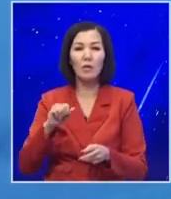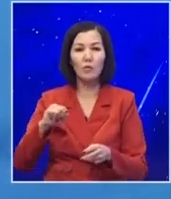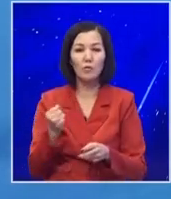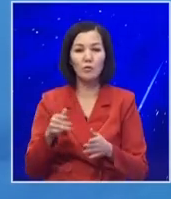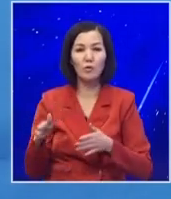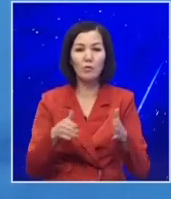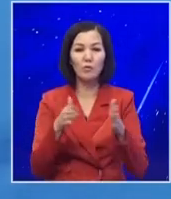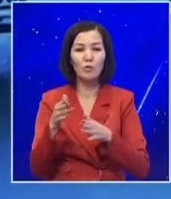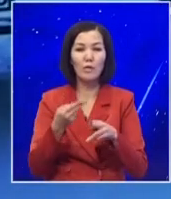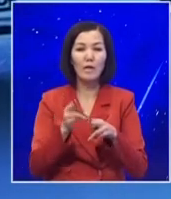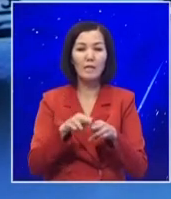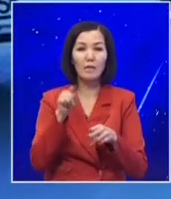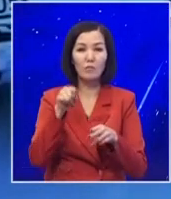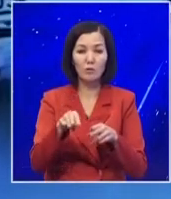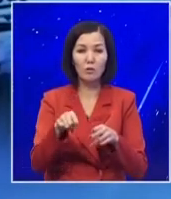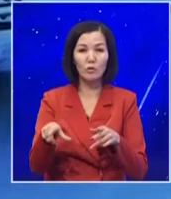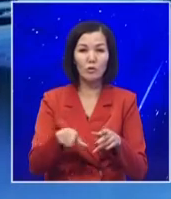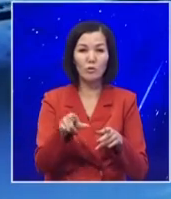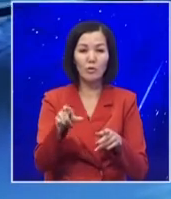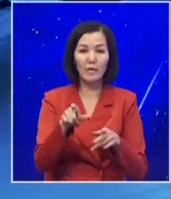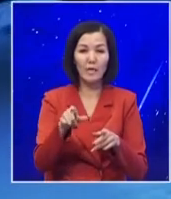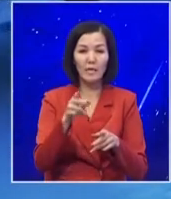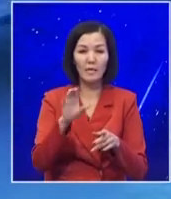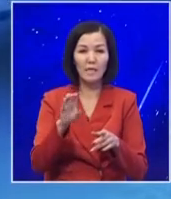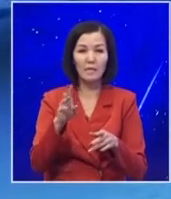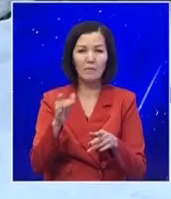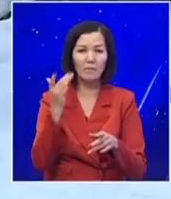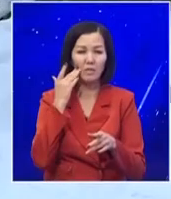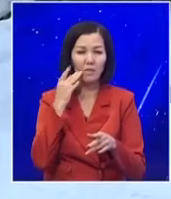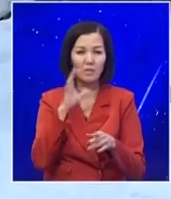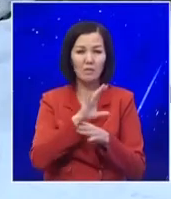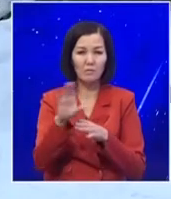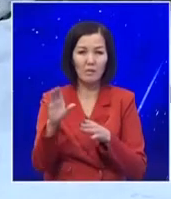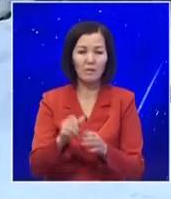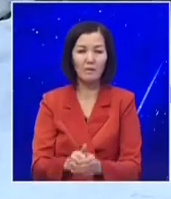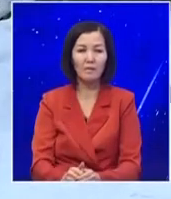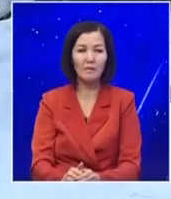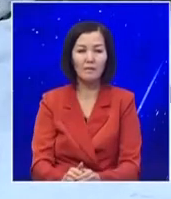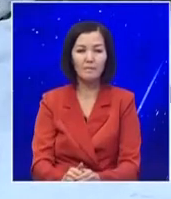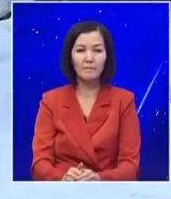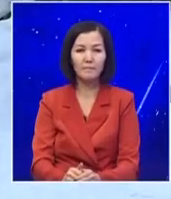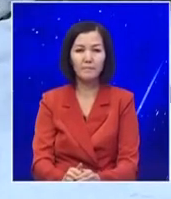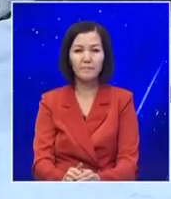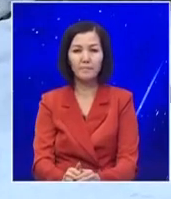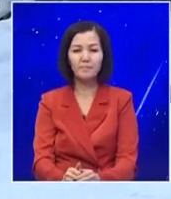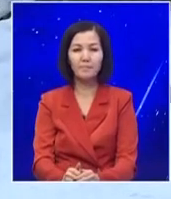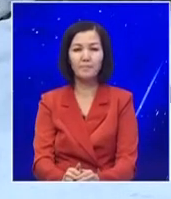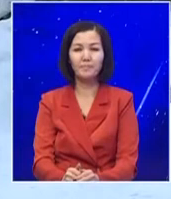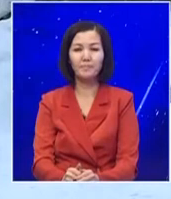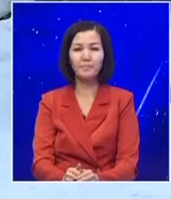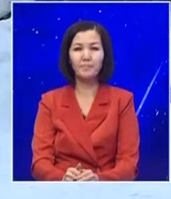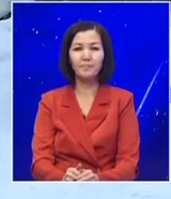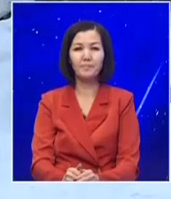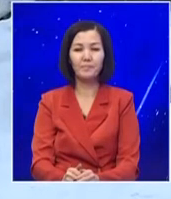автожолы. Себебі дәл осы учаскеге қатысты SMS хабарлама жиі кездеседі. На данной автодороге регулярно происходят снежные